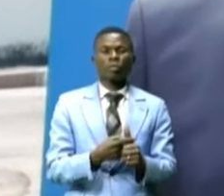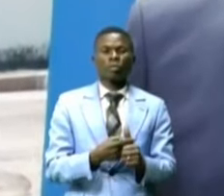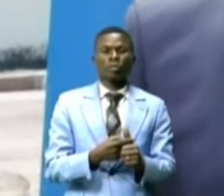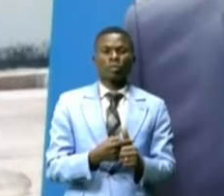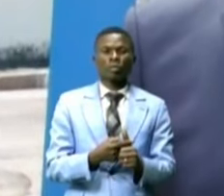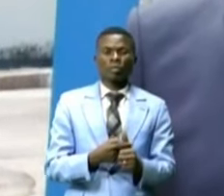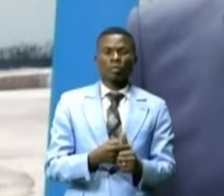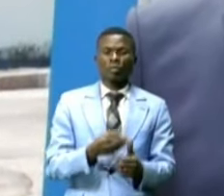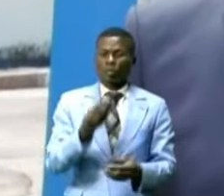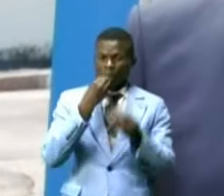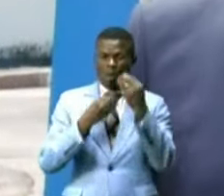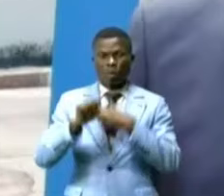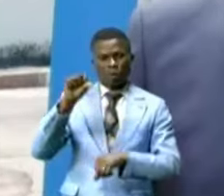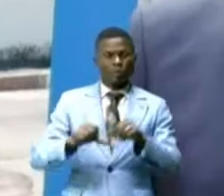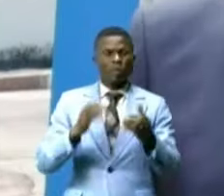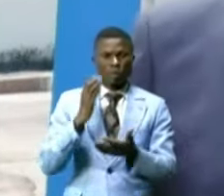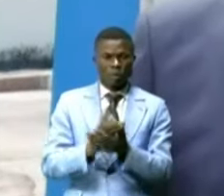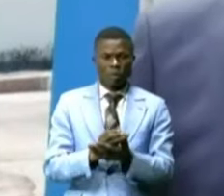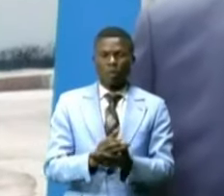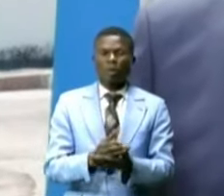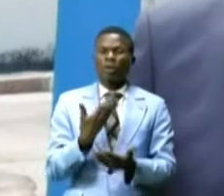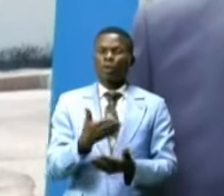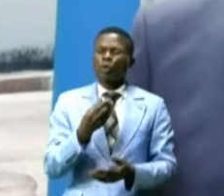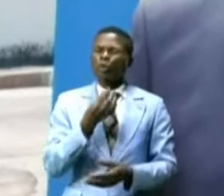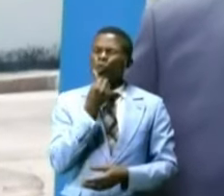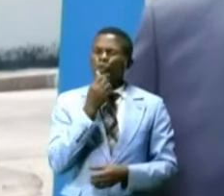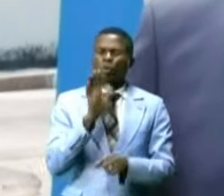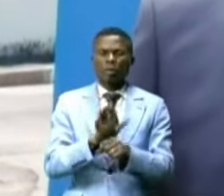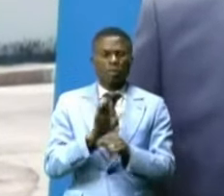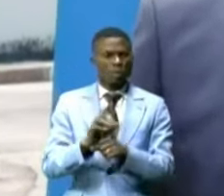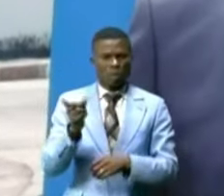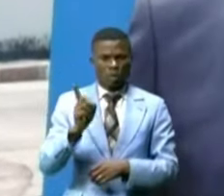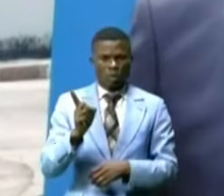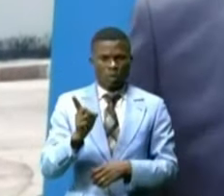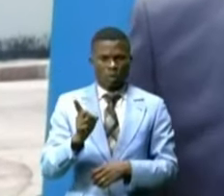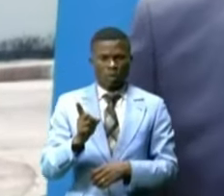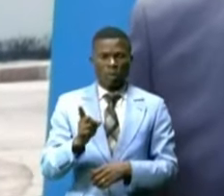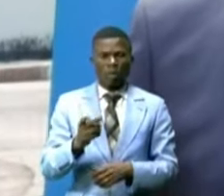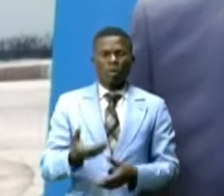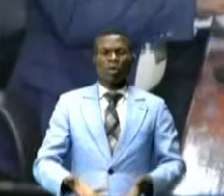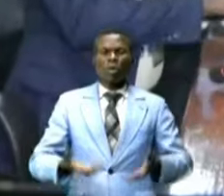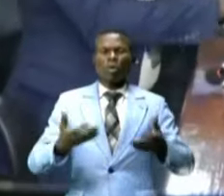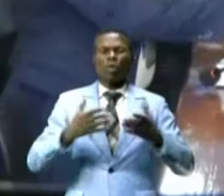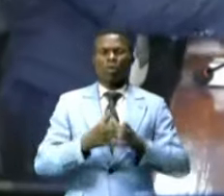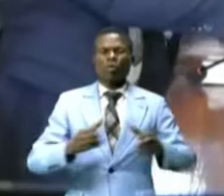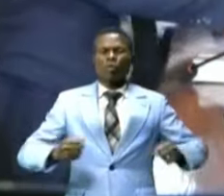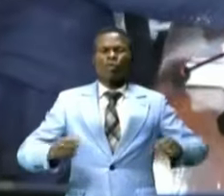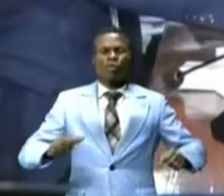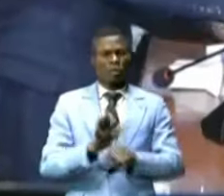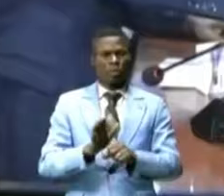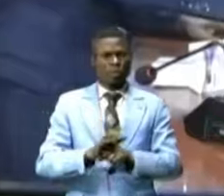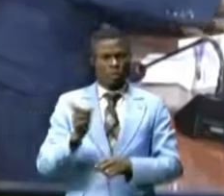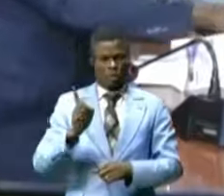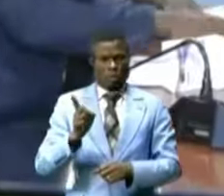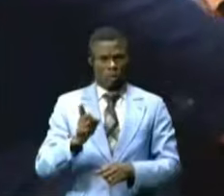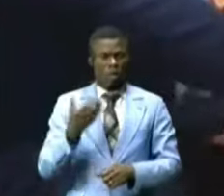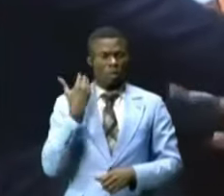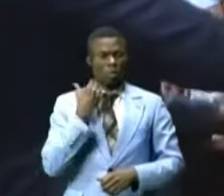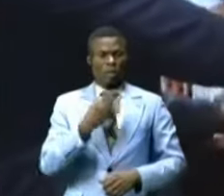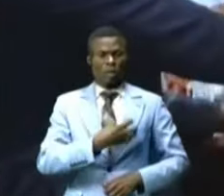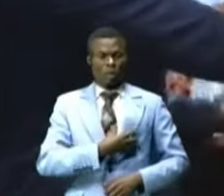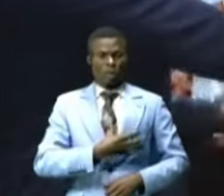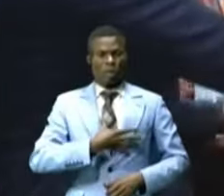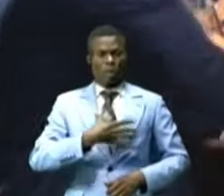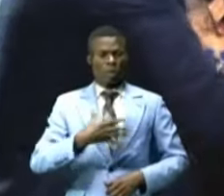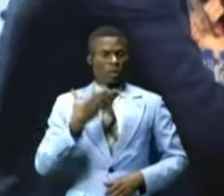une mauvaise alimentation, trop sucrée, trop gras, c'est une prise de poids incontrôlée. Les maladies